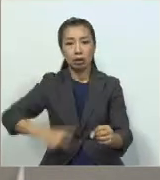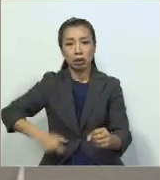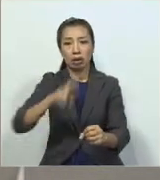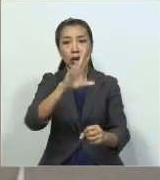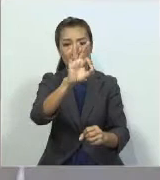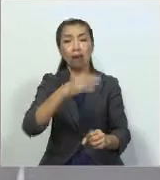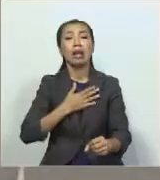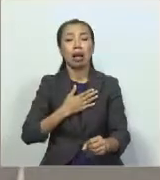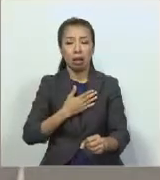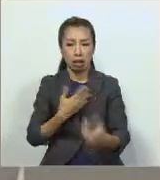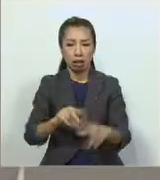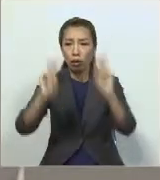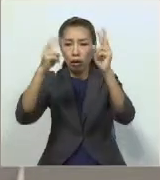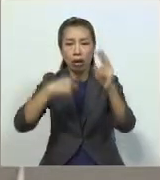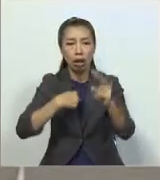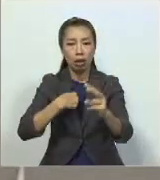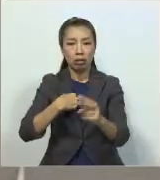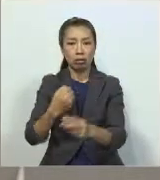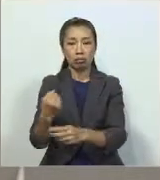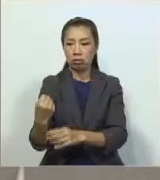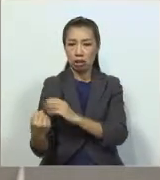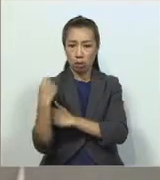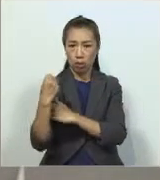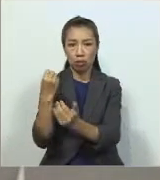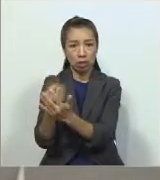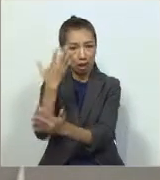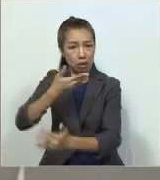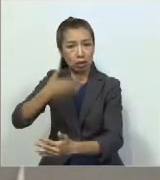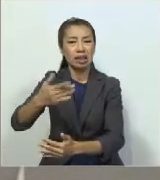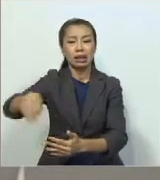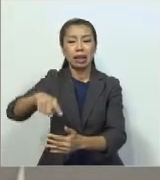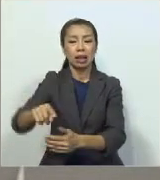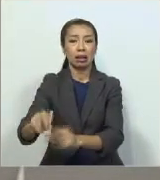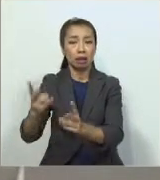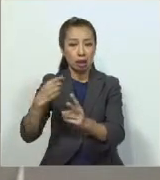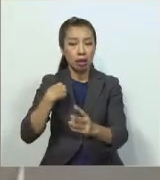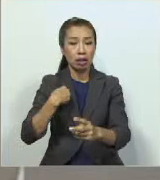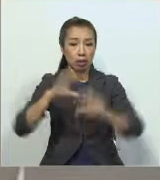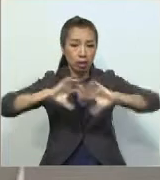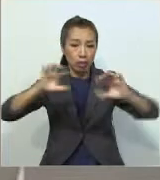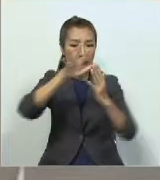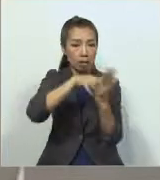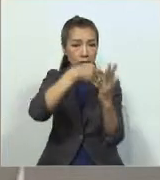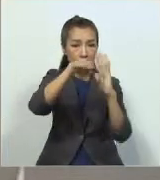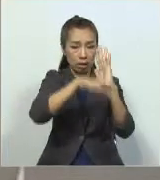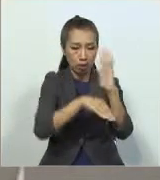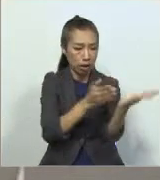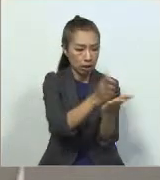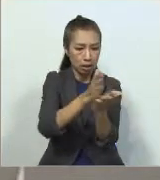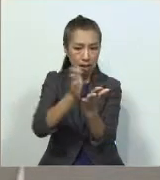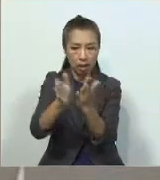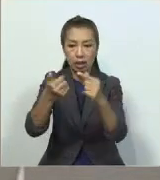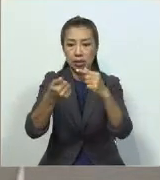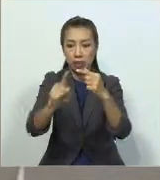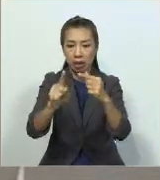สัยทัศน์ผมอะมั่นคงมั่งคั่งยั่งยืนนโยบายของรัฐบาลวันนี้ก็ผมก็ทำแล้ว11ด้านใช่ไหมวาระสำคัญต่